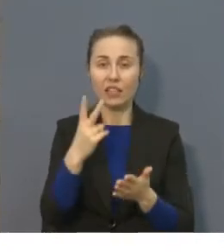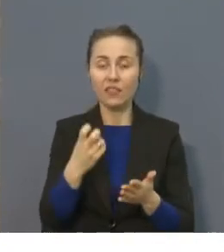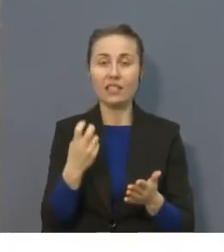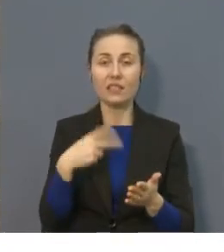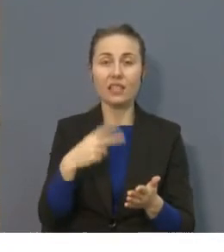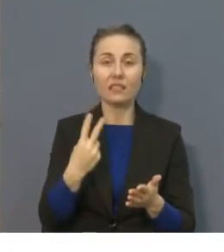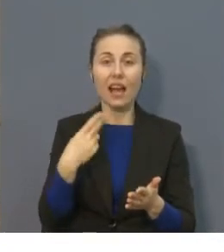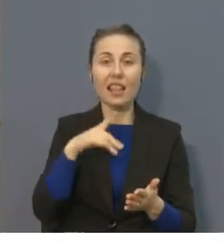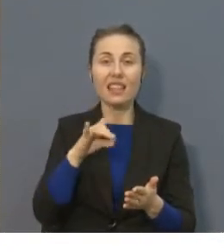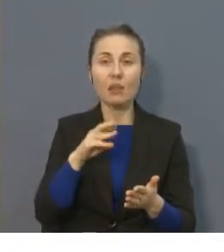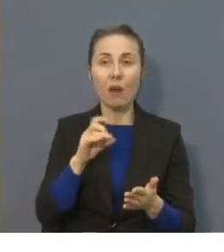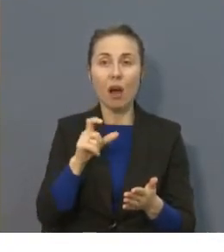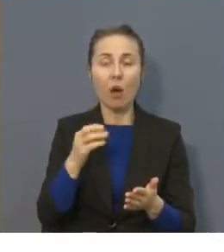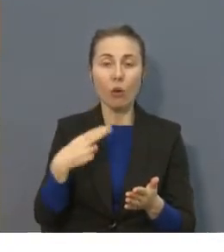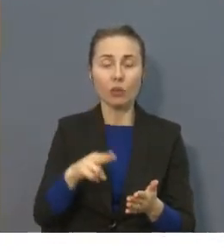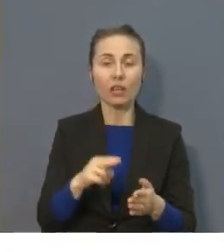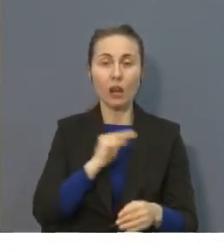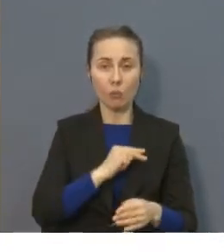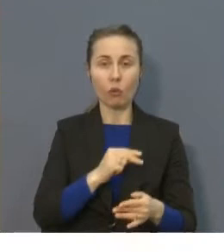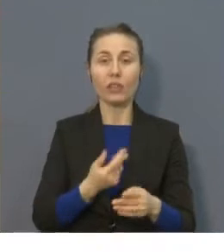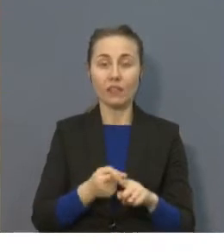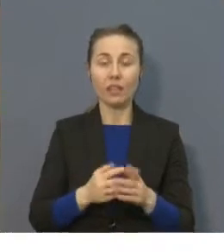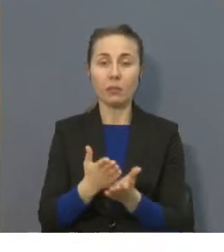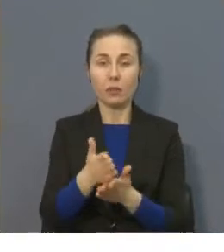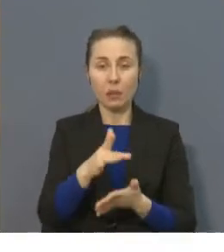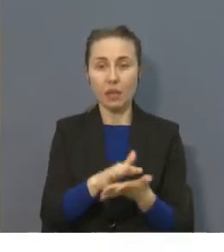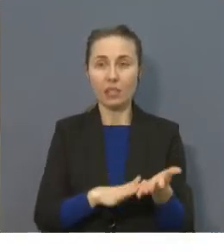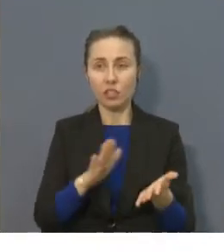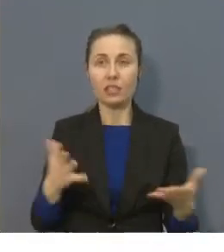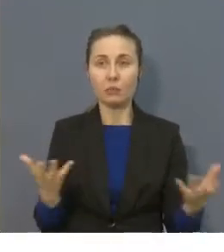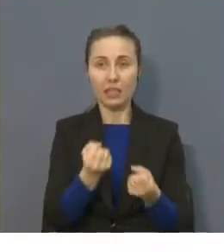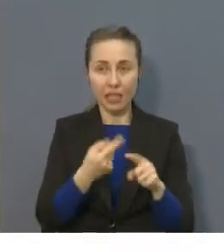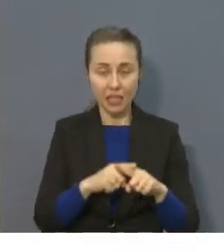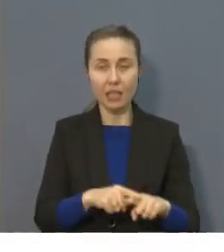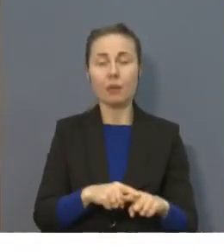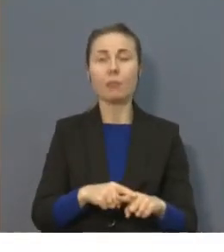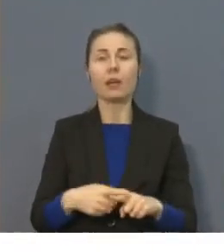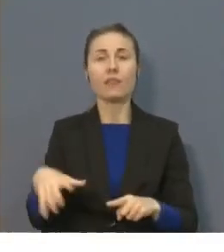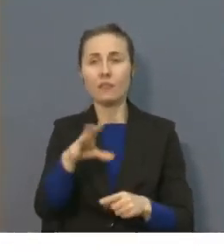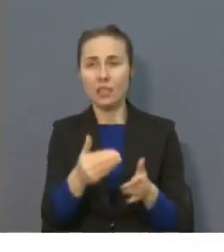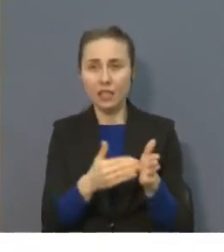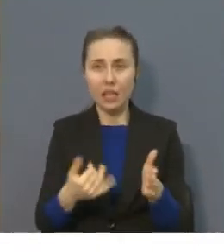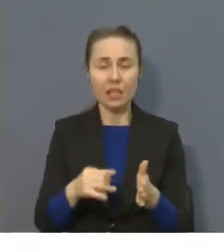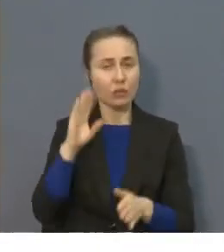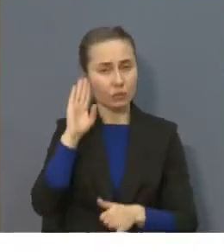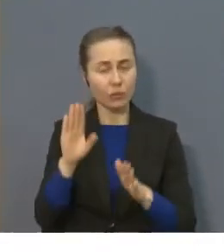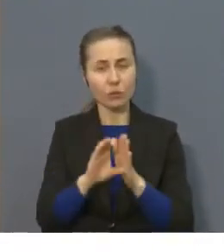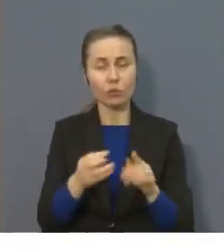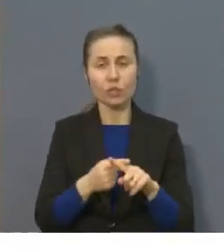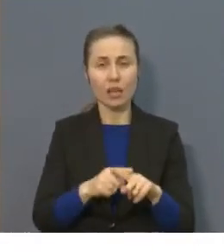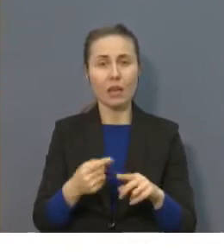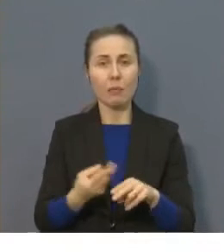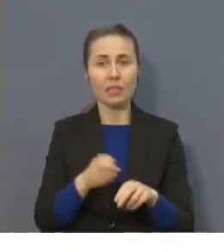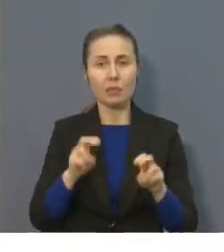Бұл бағыттағы жұмыстар жалғасады. Құтқарушылар тұрғындарды сақ болуға және қауіпсіздік ережелерін сақтауға шақырады. Абзал Жұмабек,